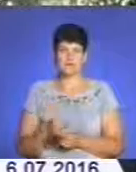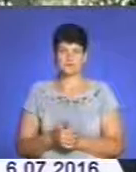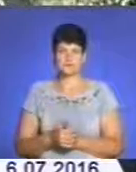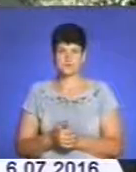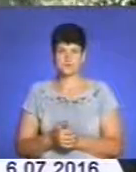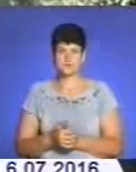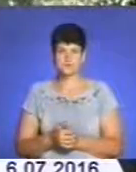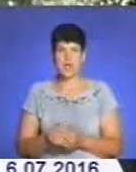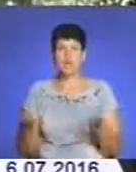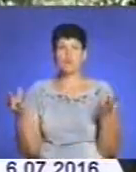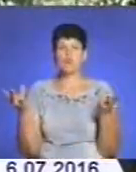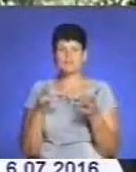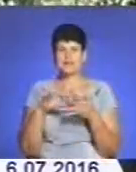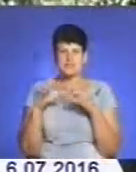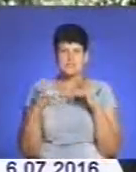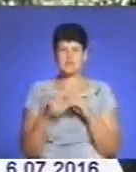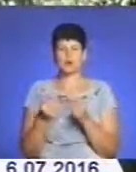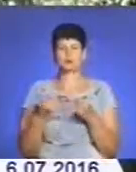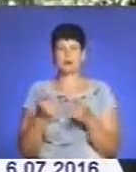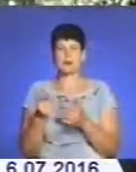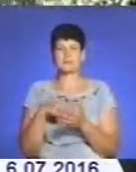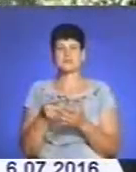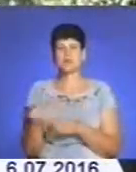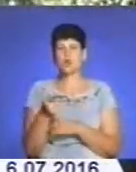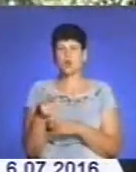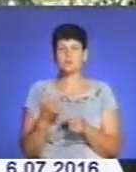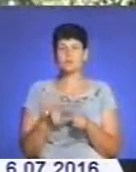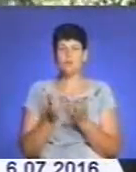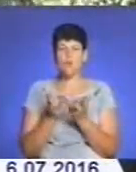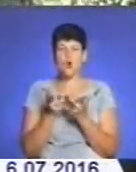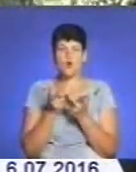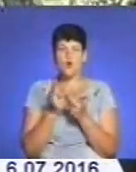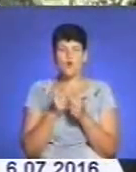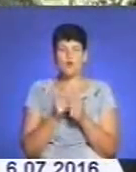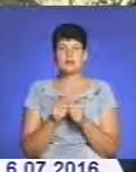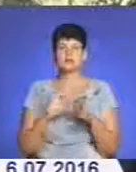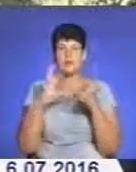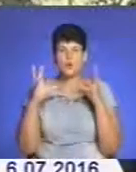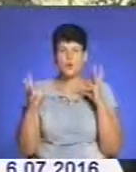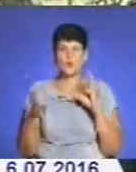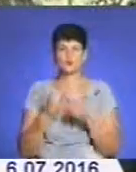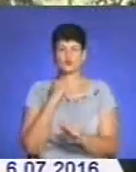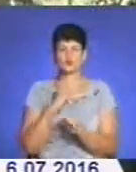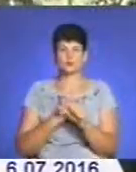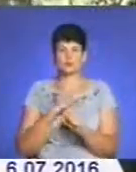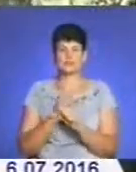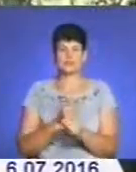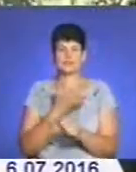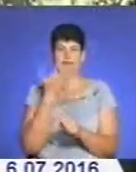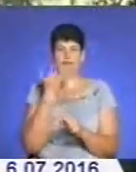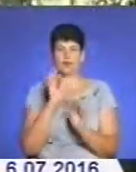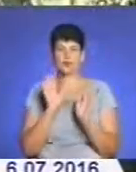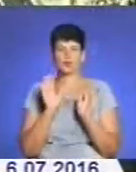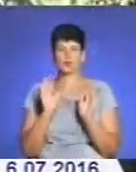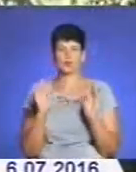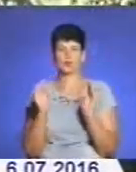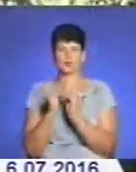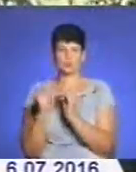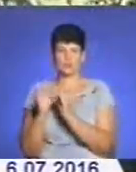Потреба в цілому для міста Тернополя ми прорахували, щоб комплексно зробити термомодернізацію всіх будівель,